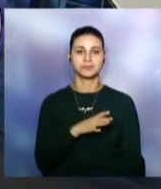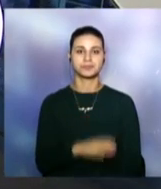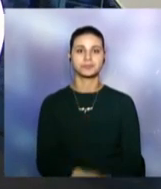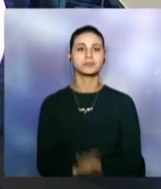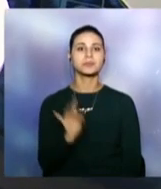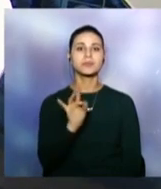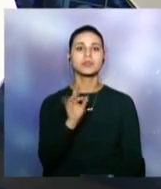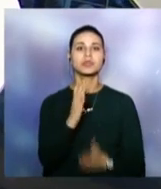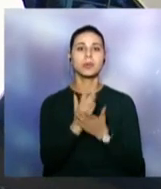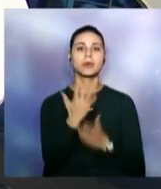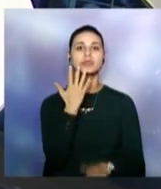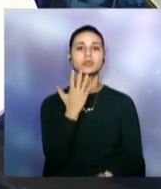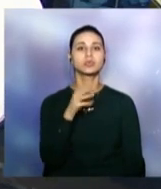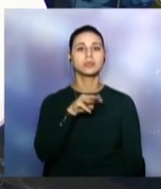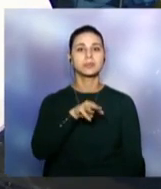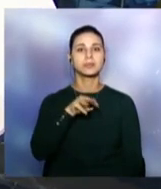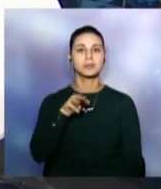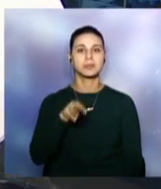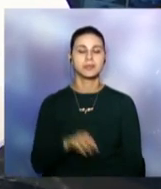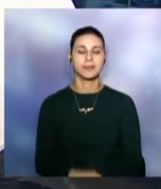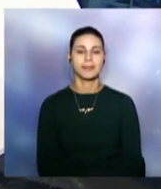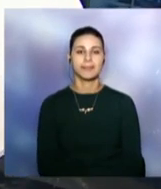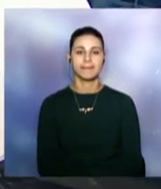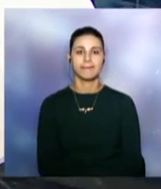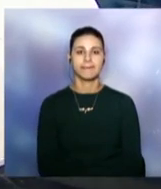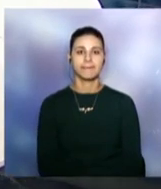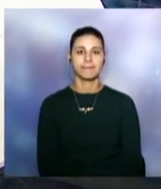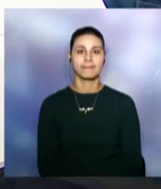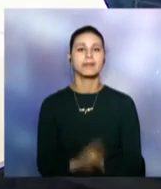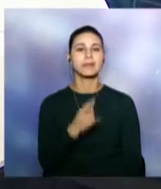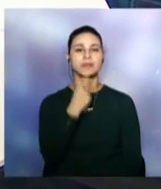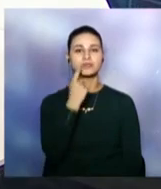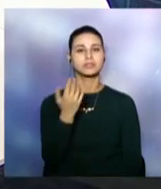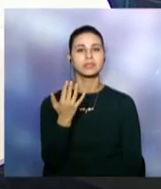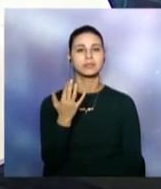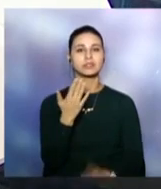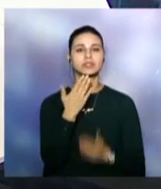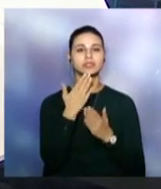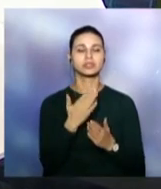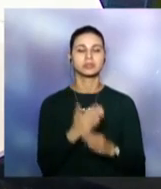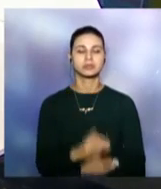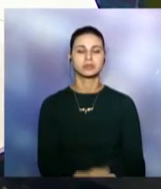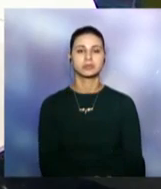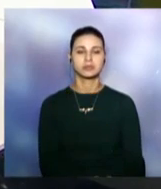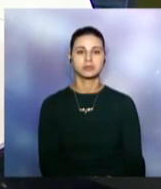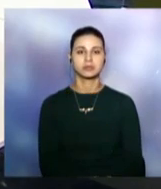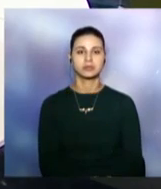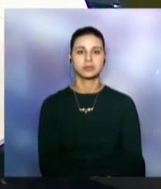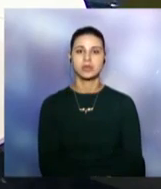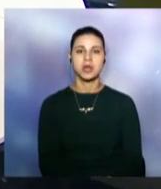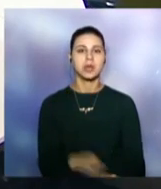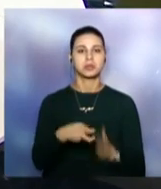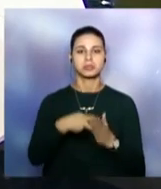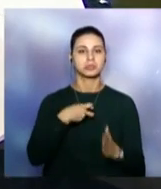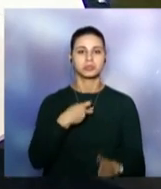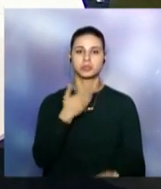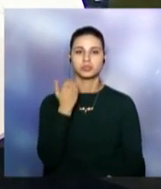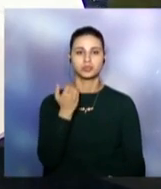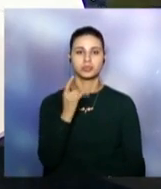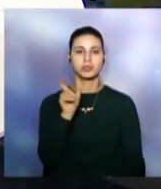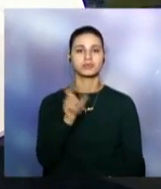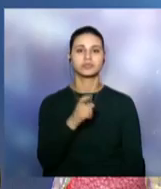რომლის ზომა არის 5 მმ. ანუ ასაკებავშვის ბავშვის ასაკი ვიცით, არ მოგწერა მშობელმა